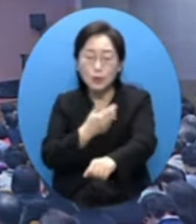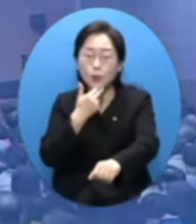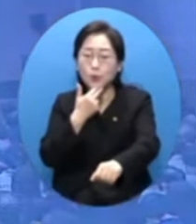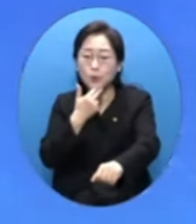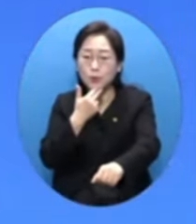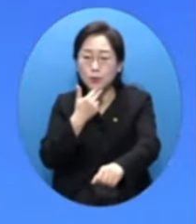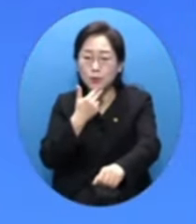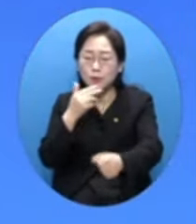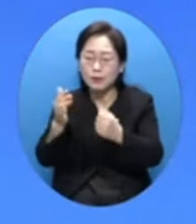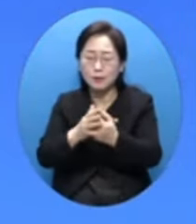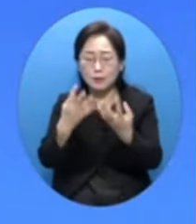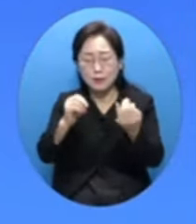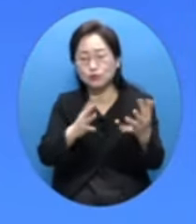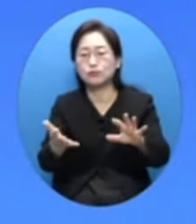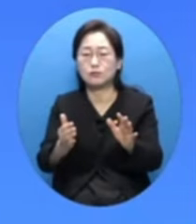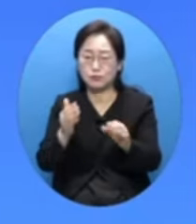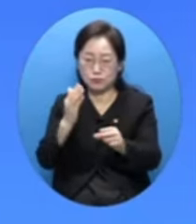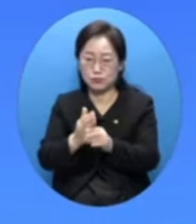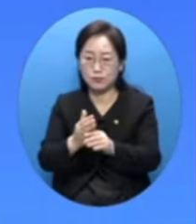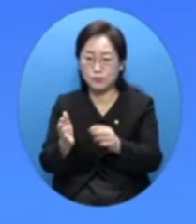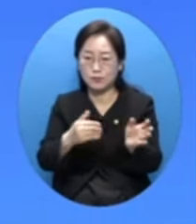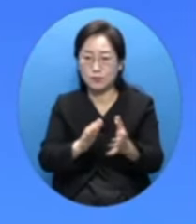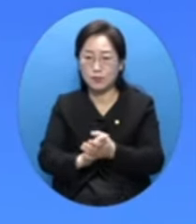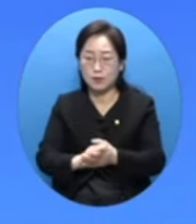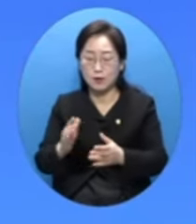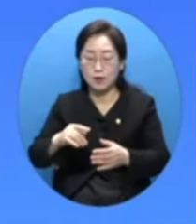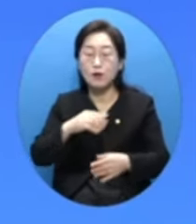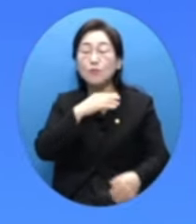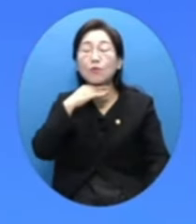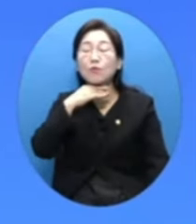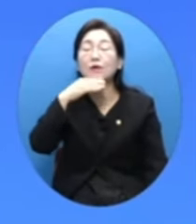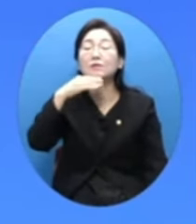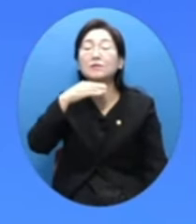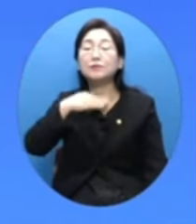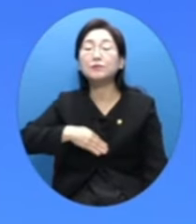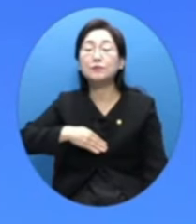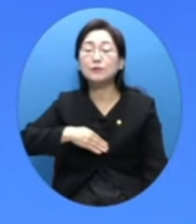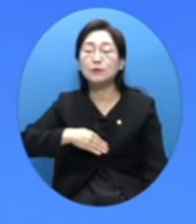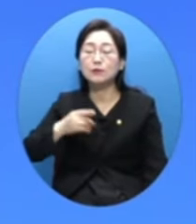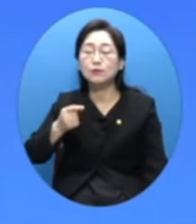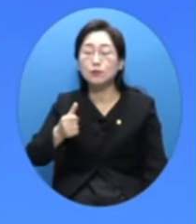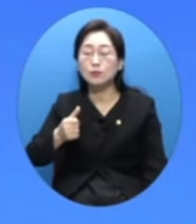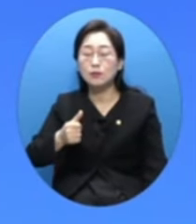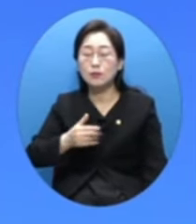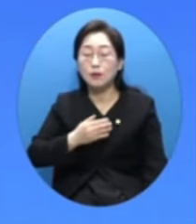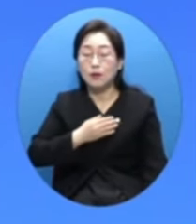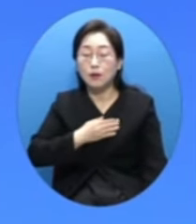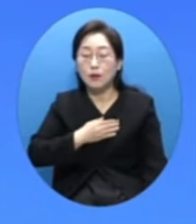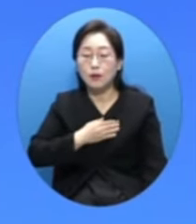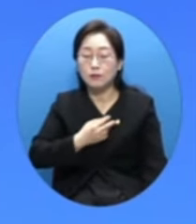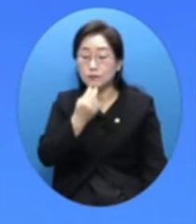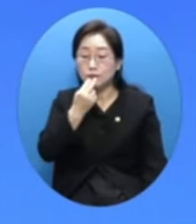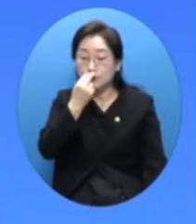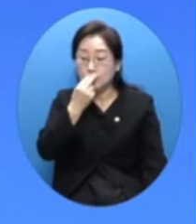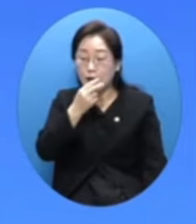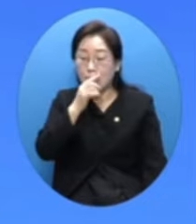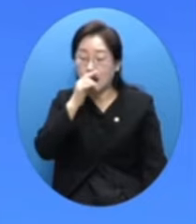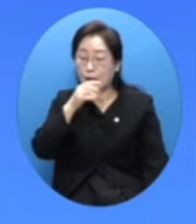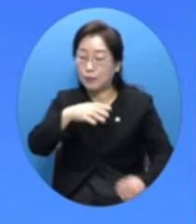때였습니다 모가의 가슴근육이 마비 돼서 숨도 되 수 없었기 때문에